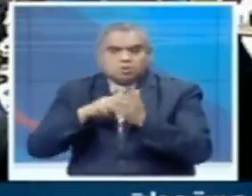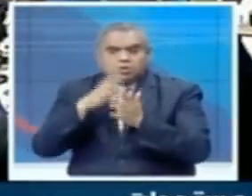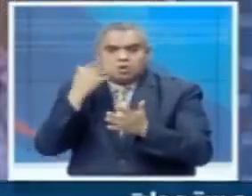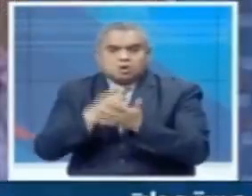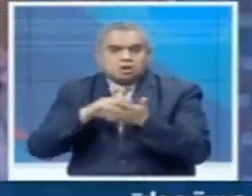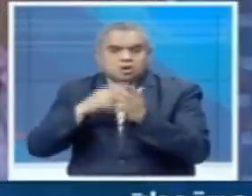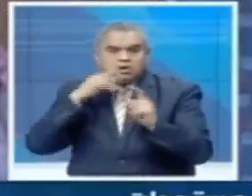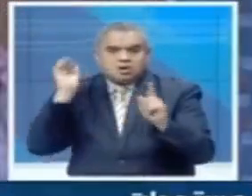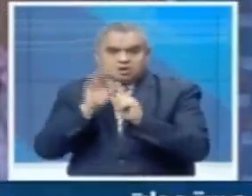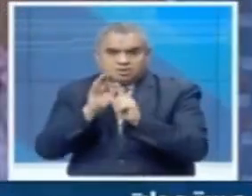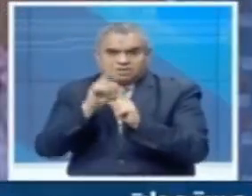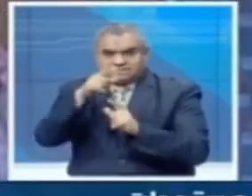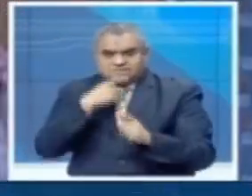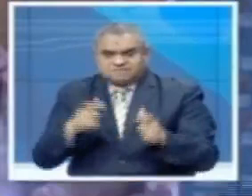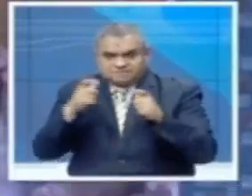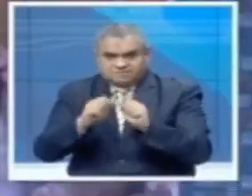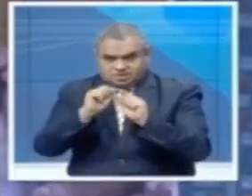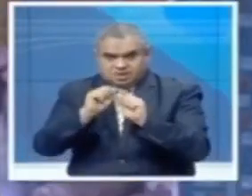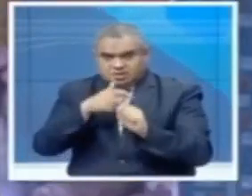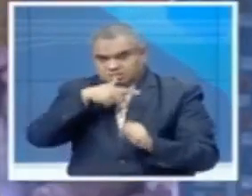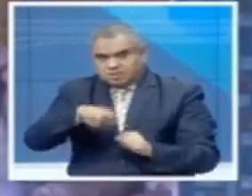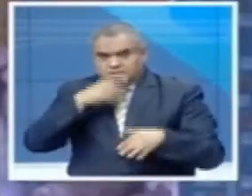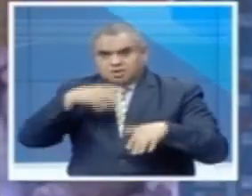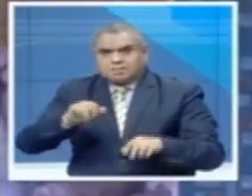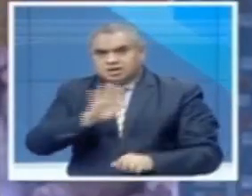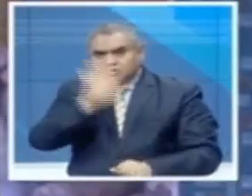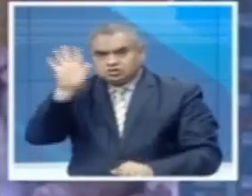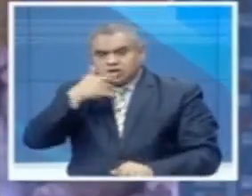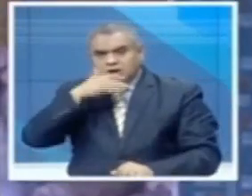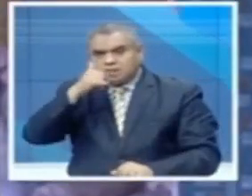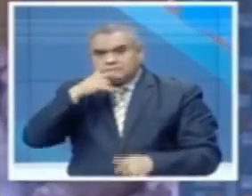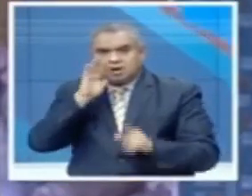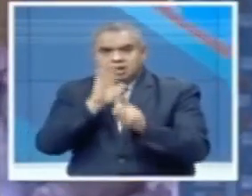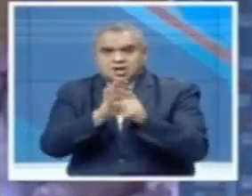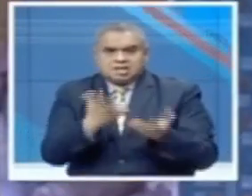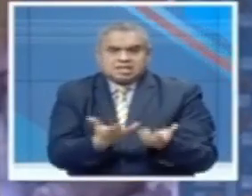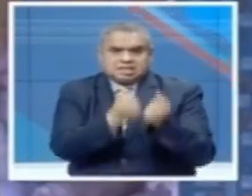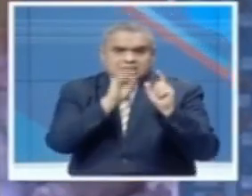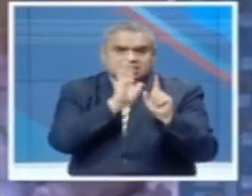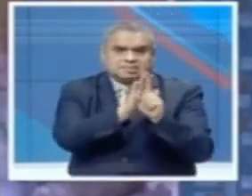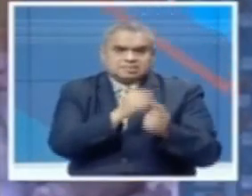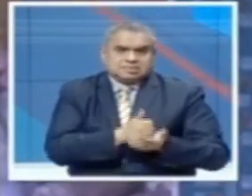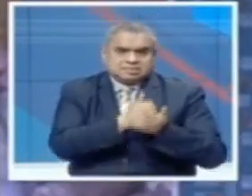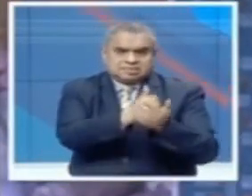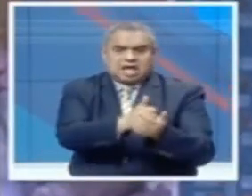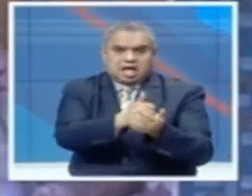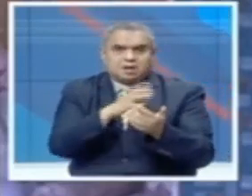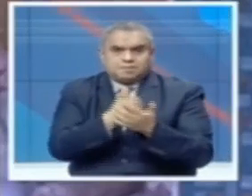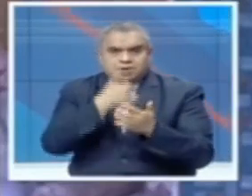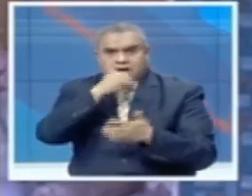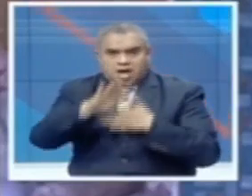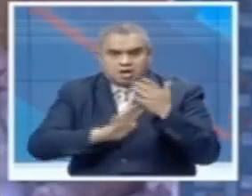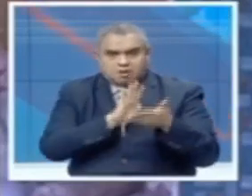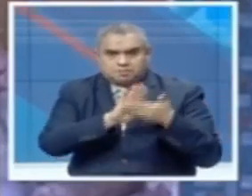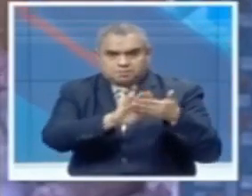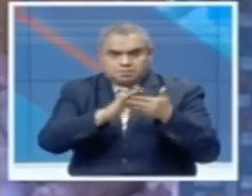منها. اجتماع طارئ يؤكد من خلاله البرلمان العربي على استمرار دعمه للقضية الفلسطينية خاصة في ظل التطورات الأخيرة